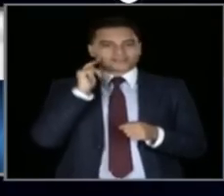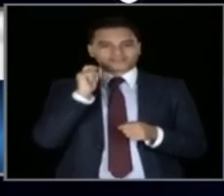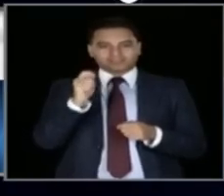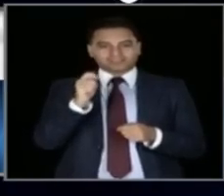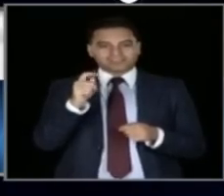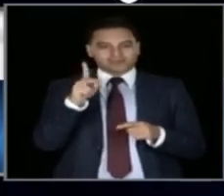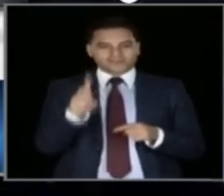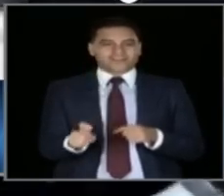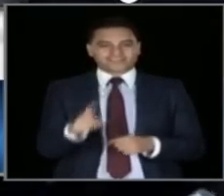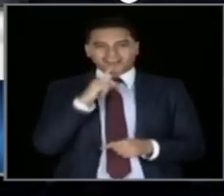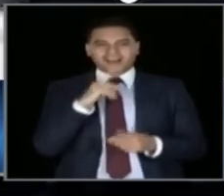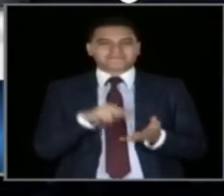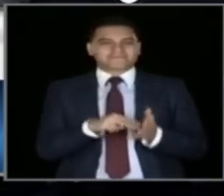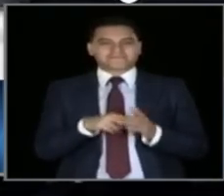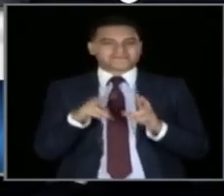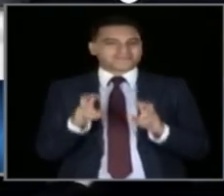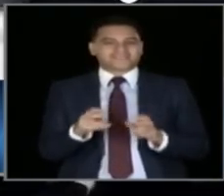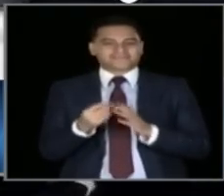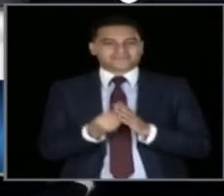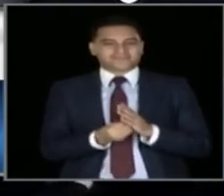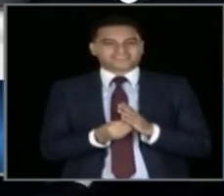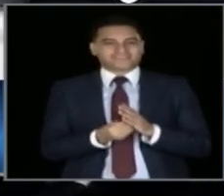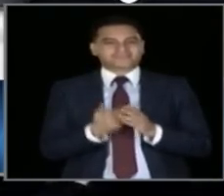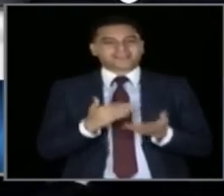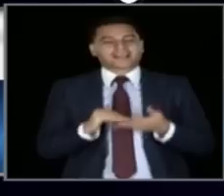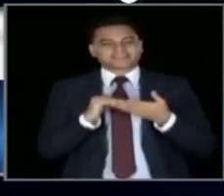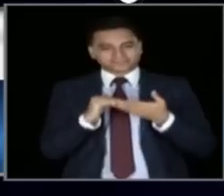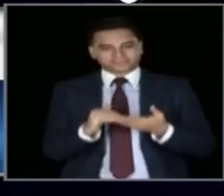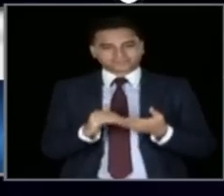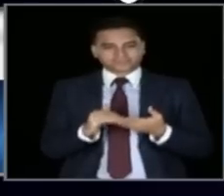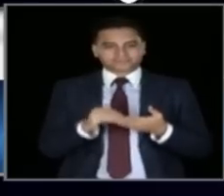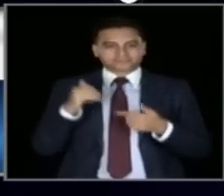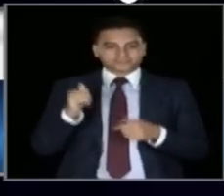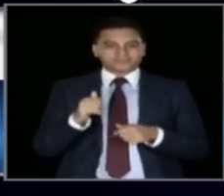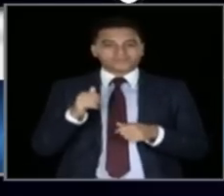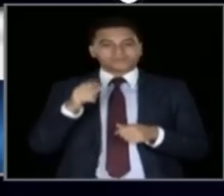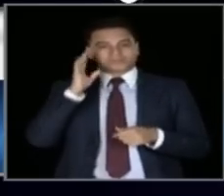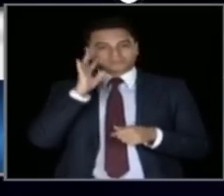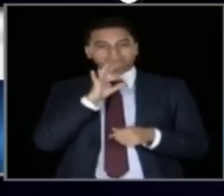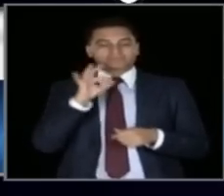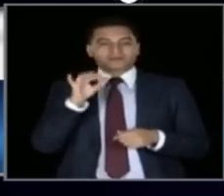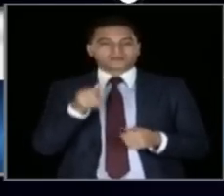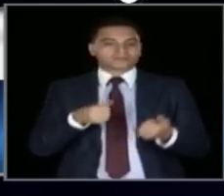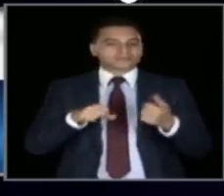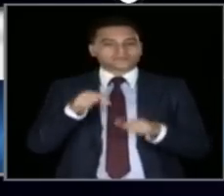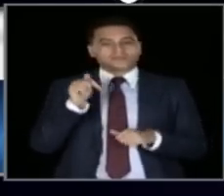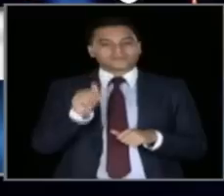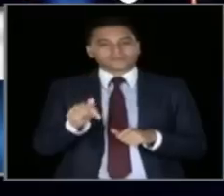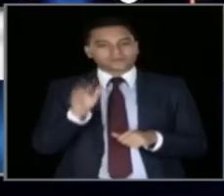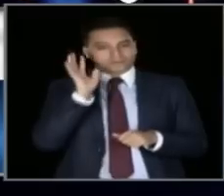انذار للمدير الفني. طب بصوا بقى هساعدكم. الغاز المركب ده من